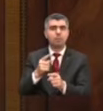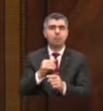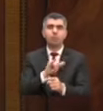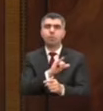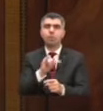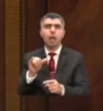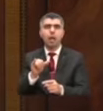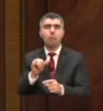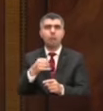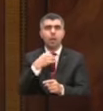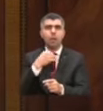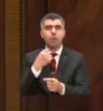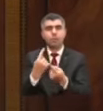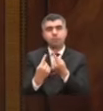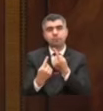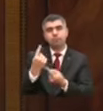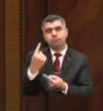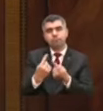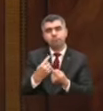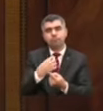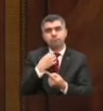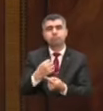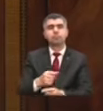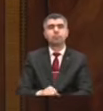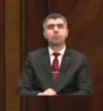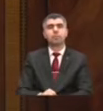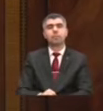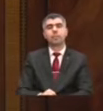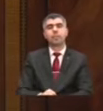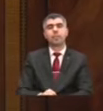التحكم وهاد الطريقه باش كتعامل